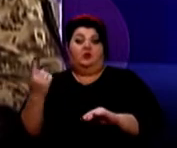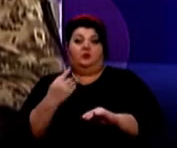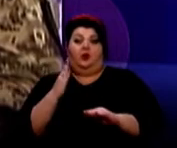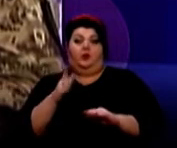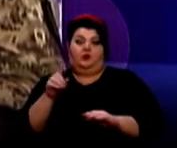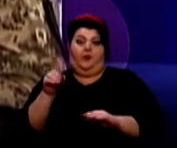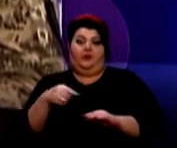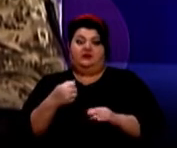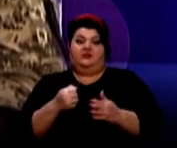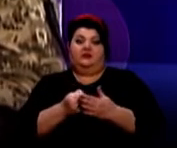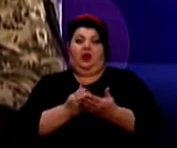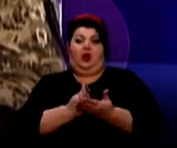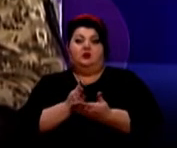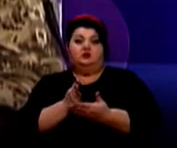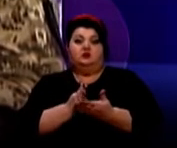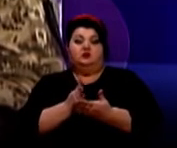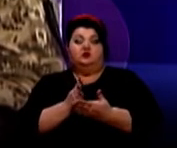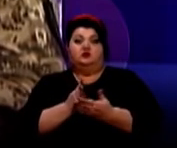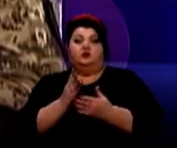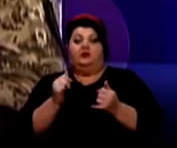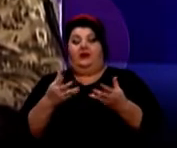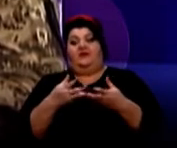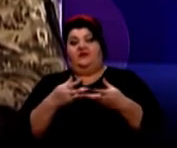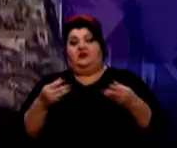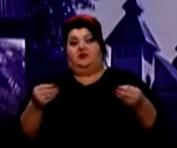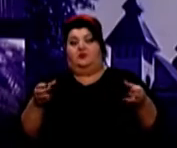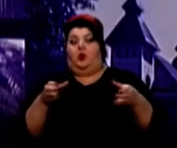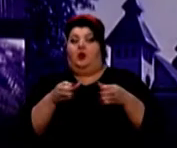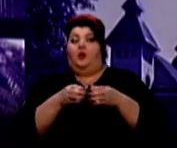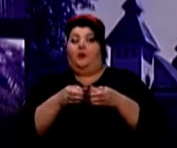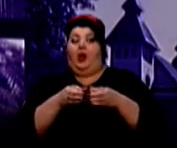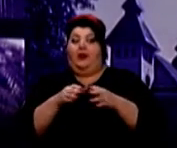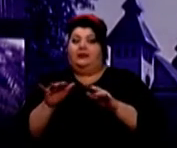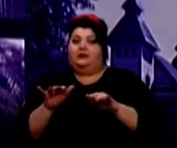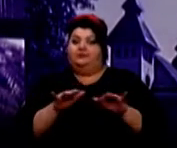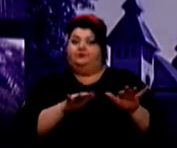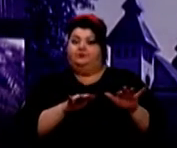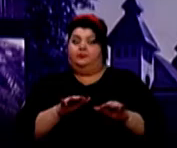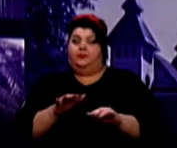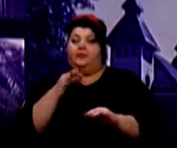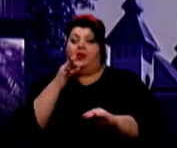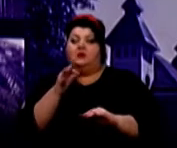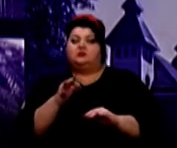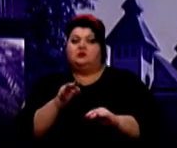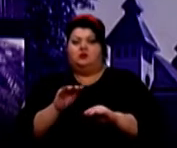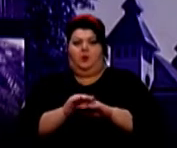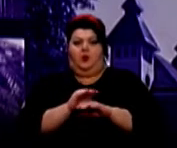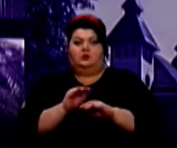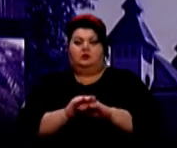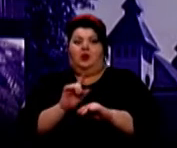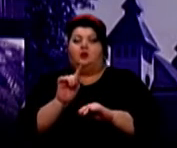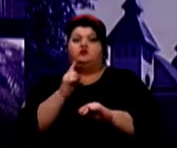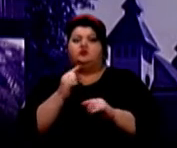строкову військову службу в рамках весняної призовної кампанії. Скажіть, будь ласка, чому цифра точна, конкретна, від чого